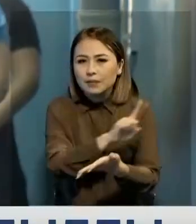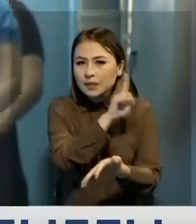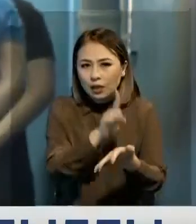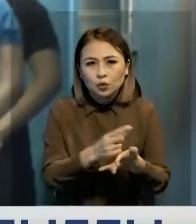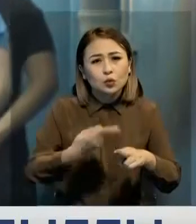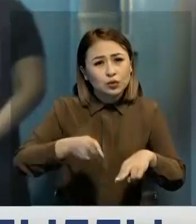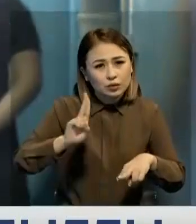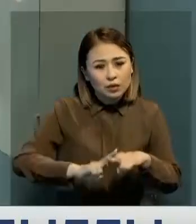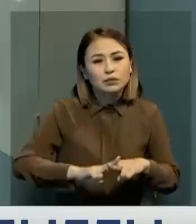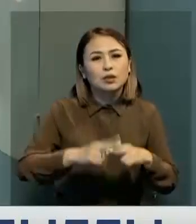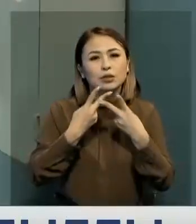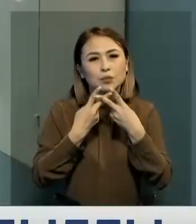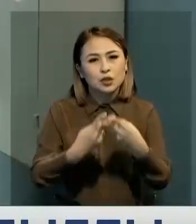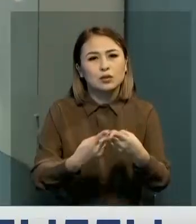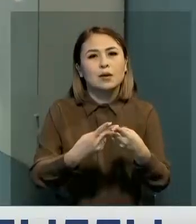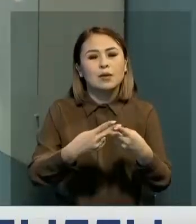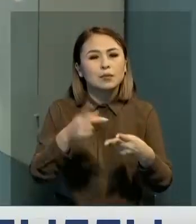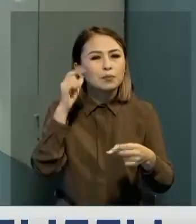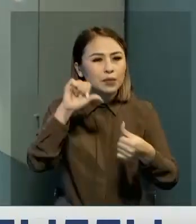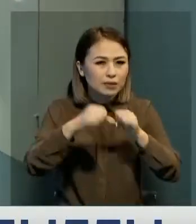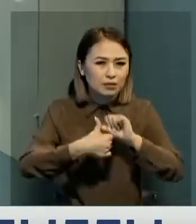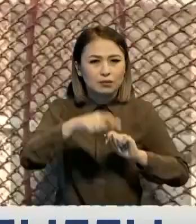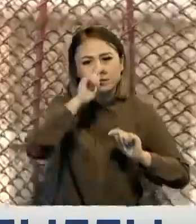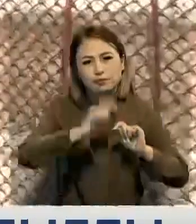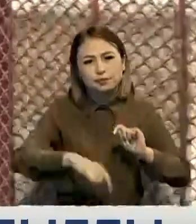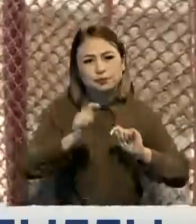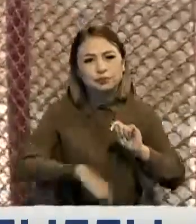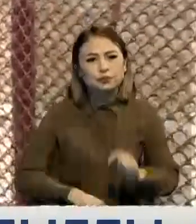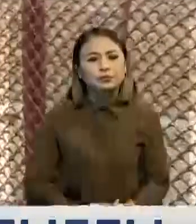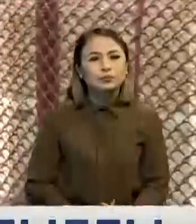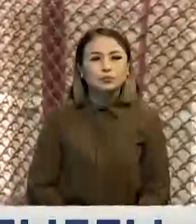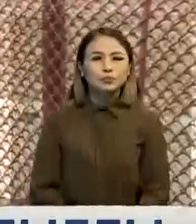Сондықтан олар елдегі түзеу мекемелеріне жиі мониторинг жүргізеді.